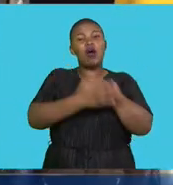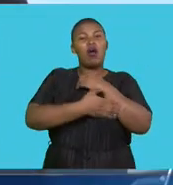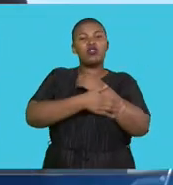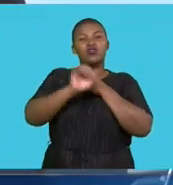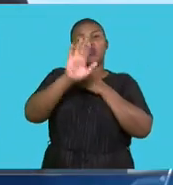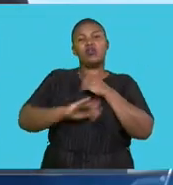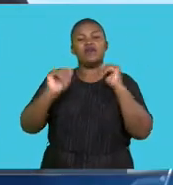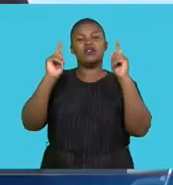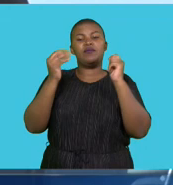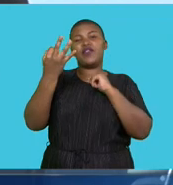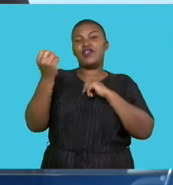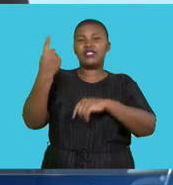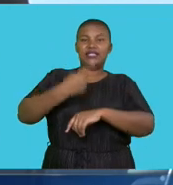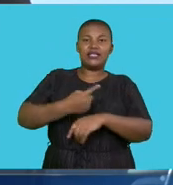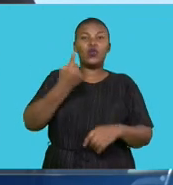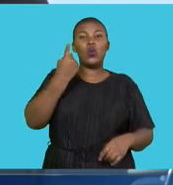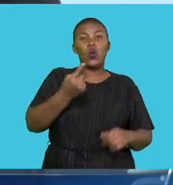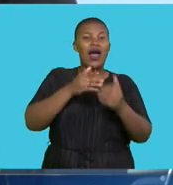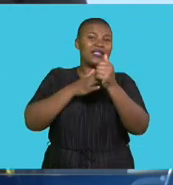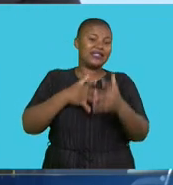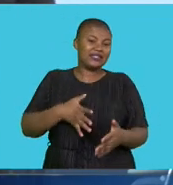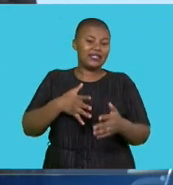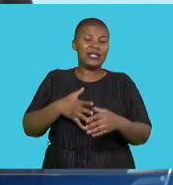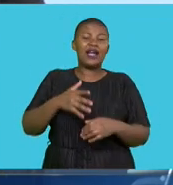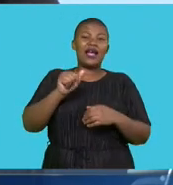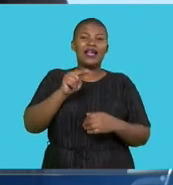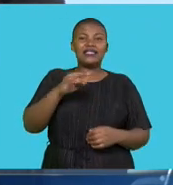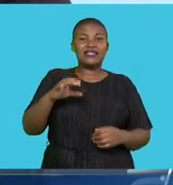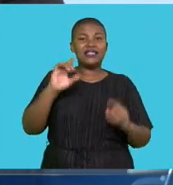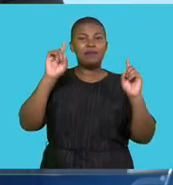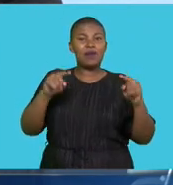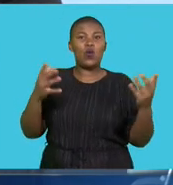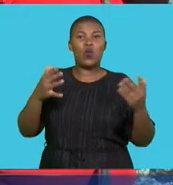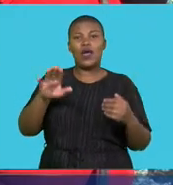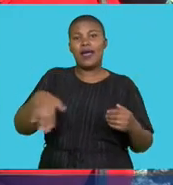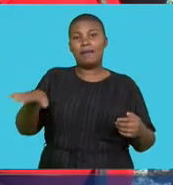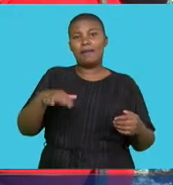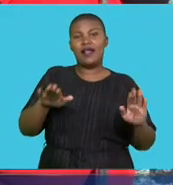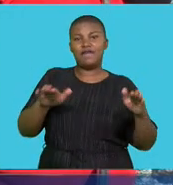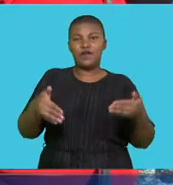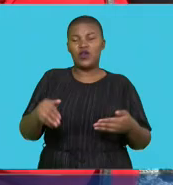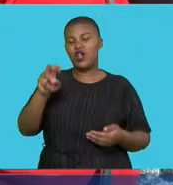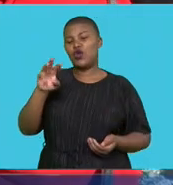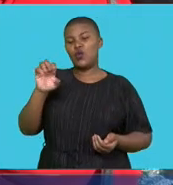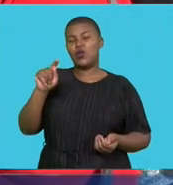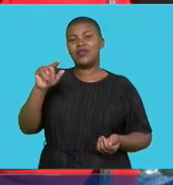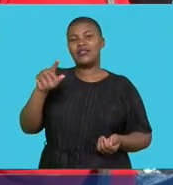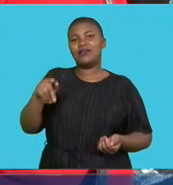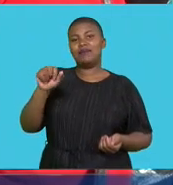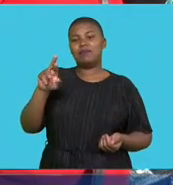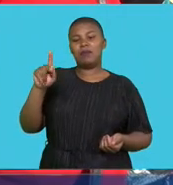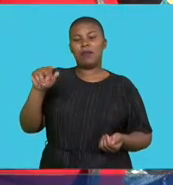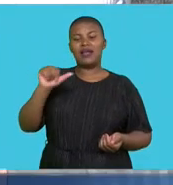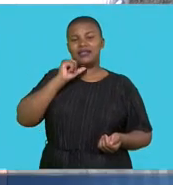lakhululeka, omunye wabaholi be-ANC ubehambele emadlinzeni ase-West Park eGoli uthi ke uhulumeni usayilwa